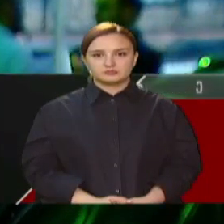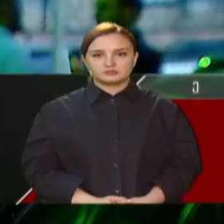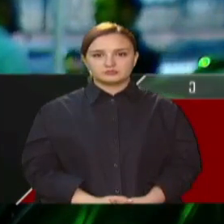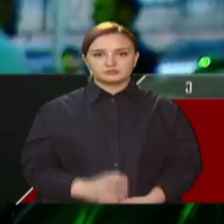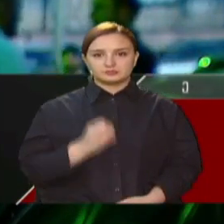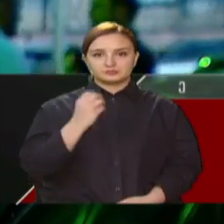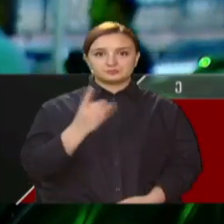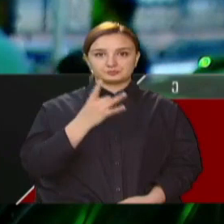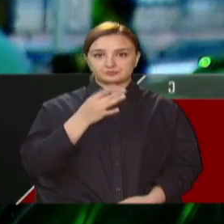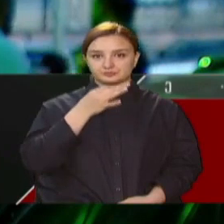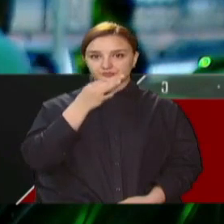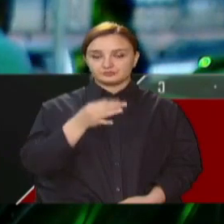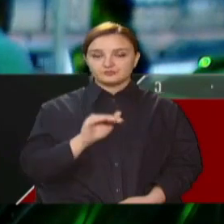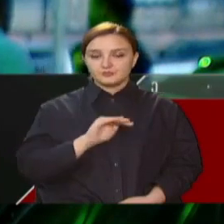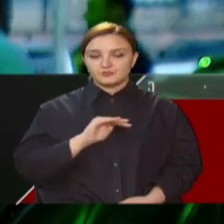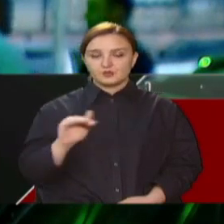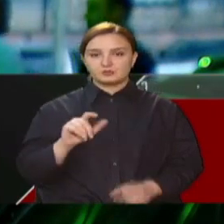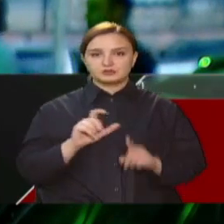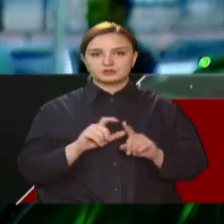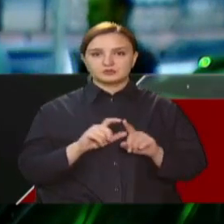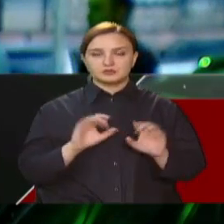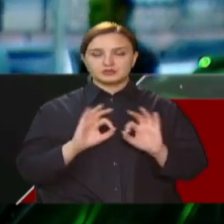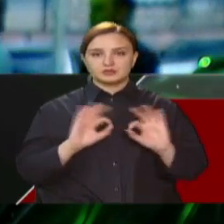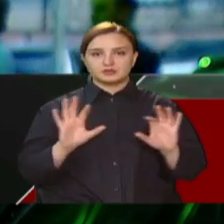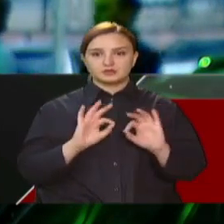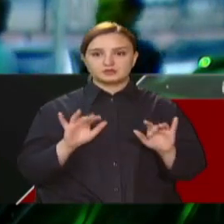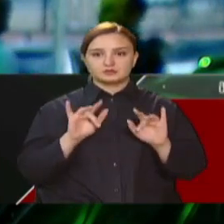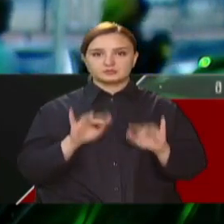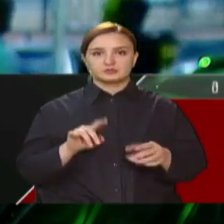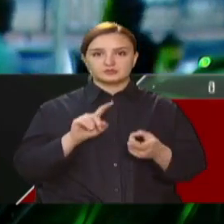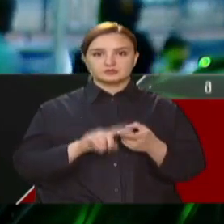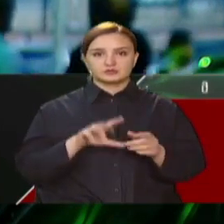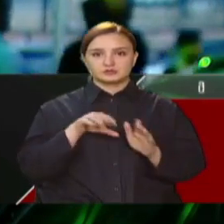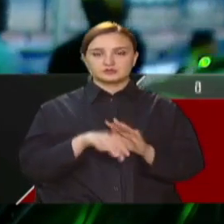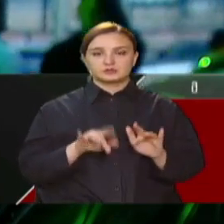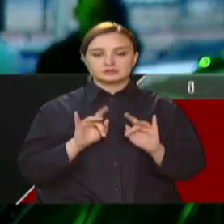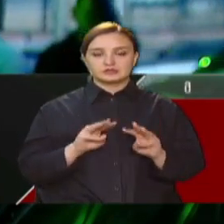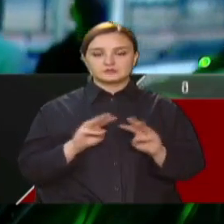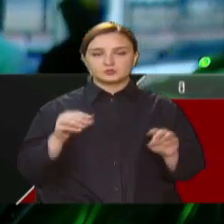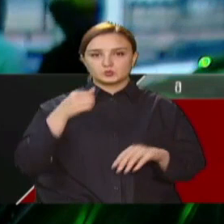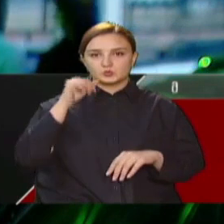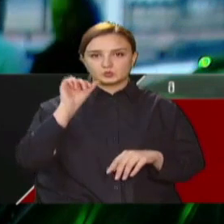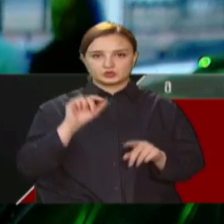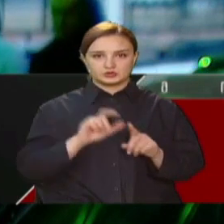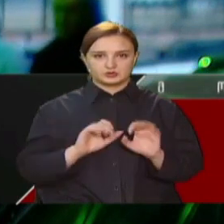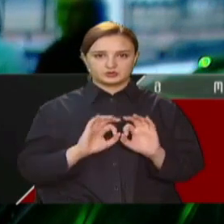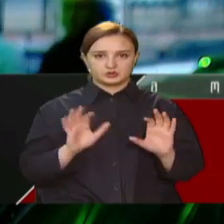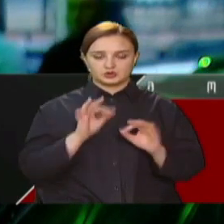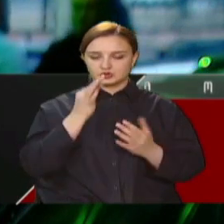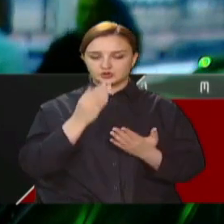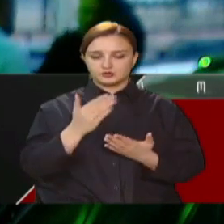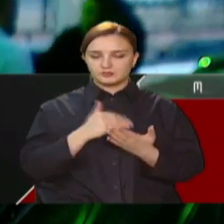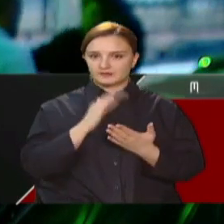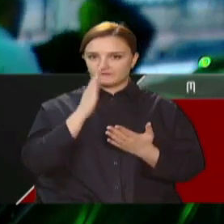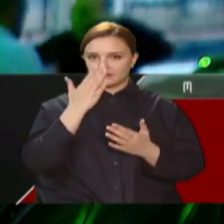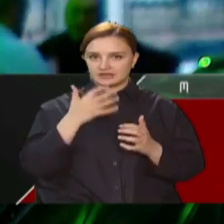Კიდევ ერთხელ შეგახსენებთ, რომ ოფიციალურად განმარტება ამ საქმესთან დაკავშირებით შინაგან საქმეთა სამინისტრომ გუშინ გააკეთა მას შემდეგ, რაც უკვე ვაკე